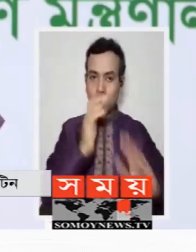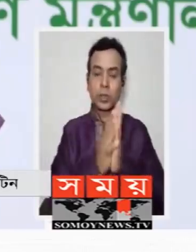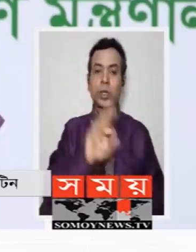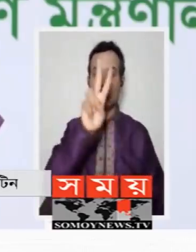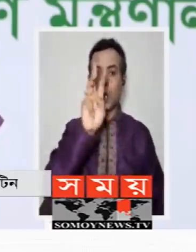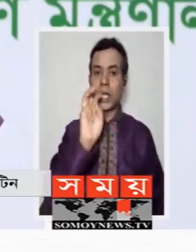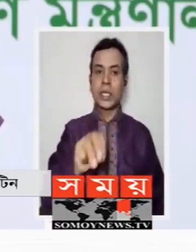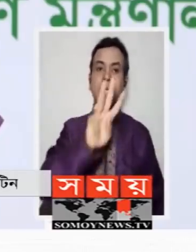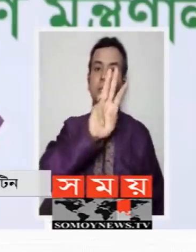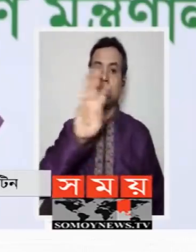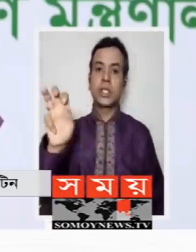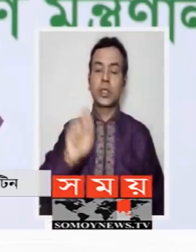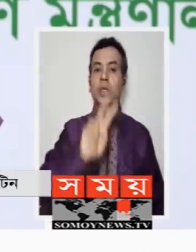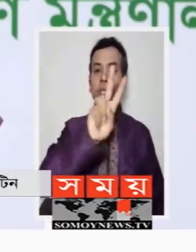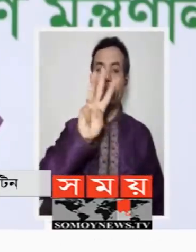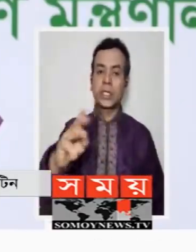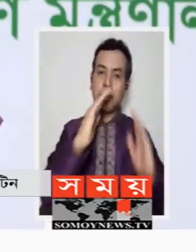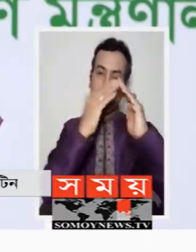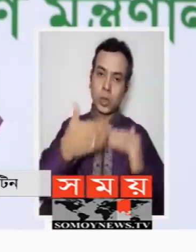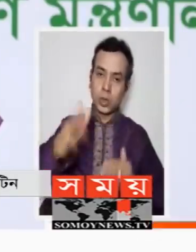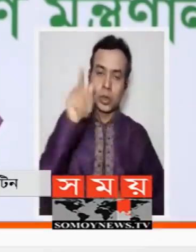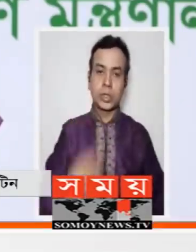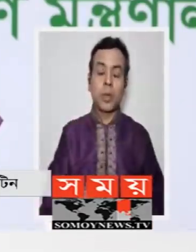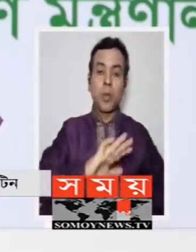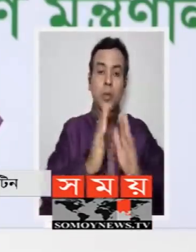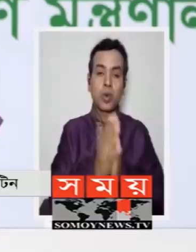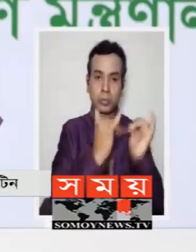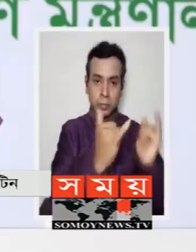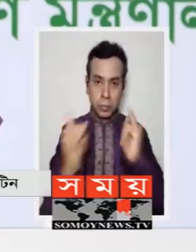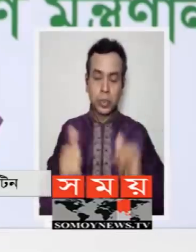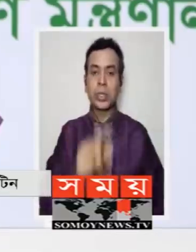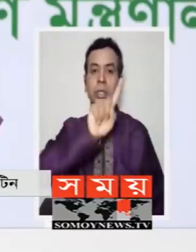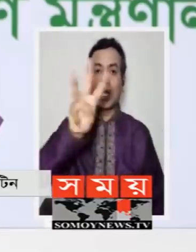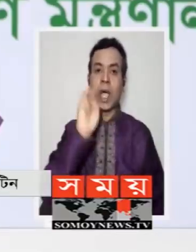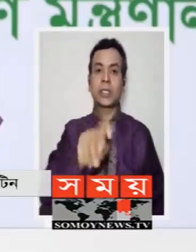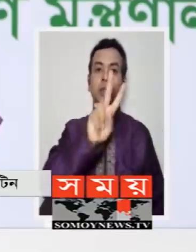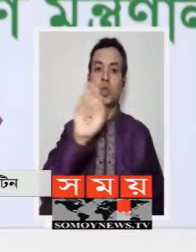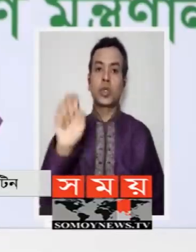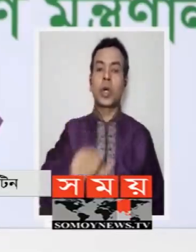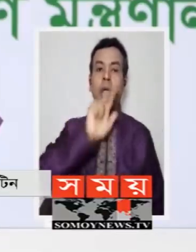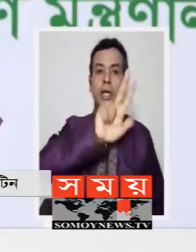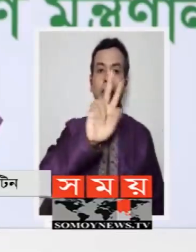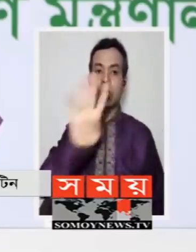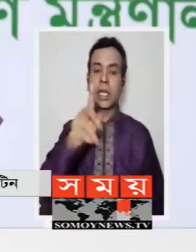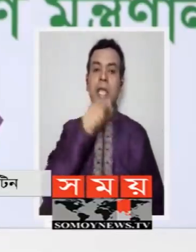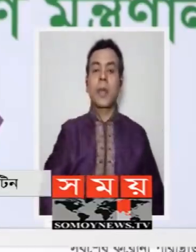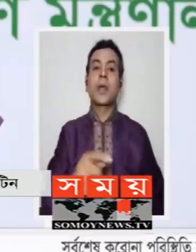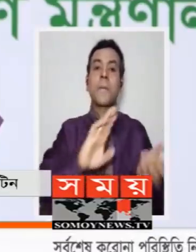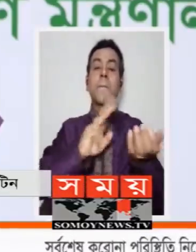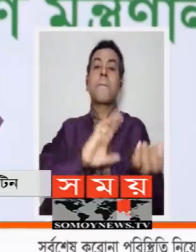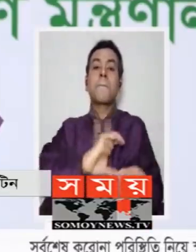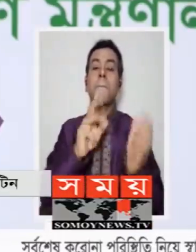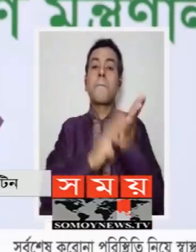6,034টি। এ সকল হাসপাতালে আইসিইউর সংখ্যা 399টি এবং ডায়ালাইসিস ইউনিট 106টি।